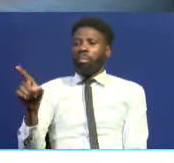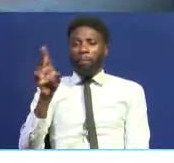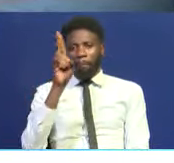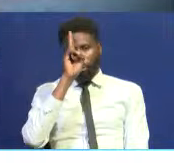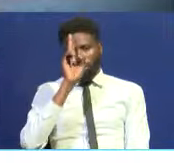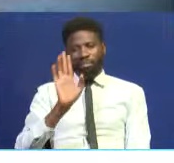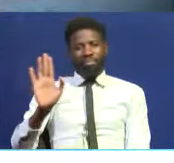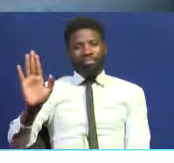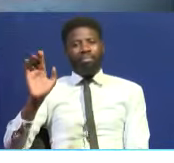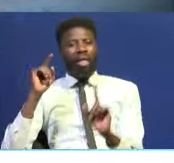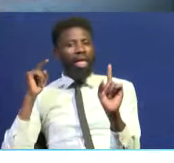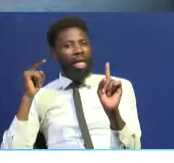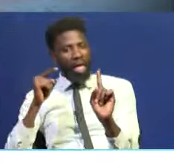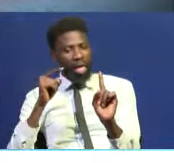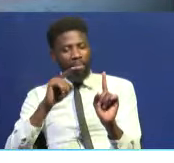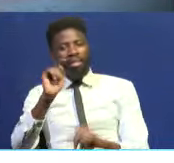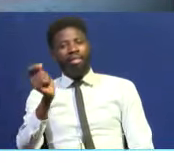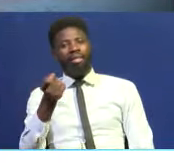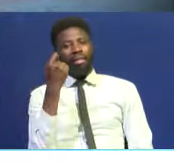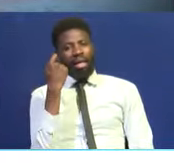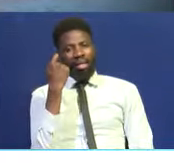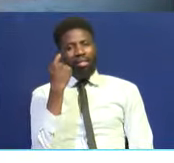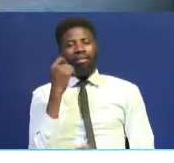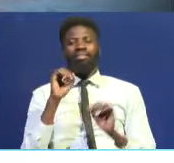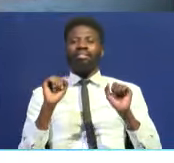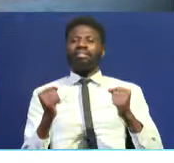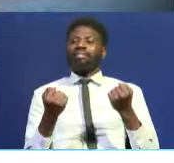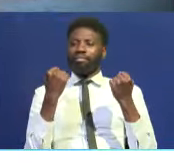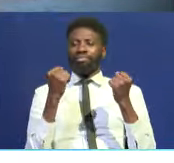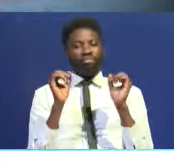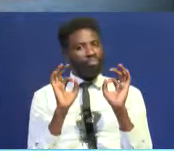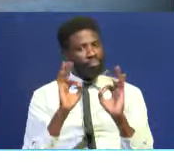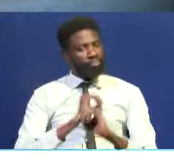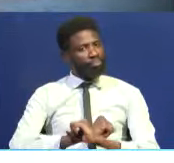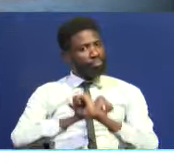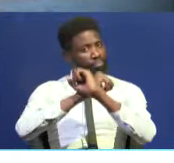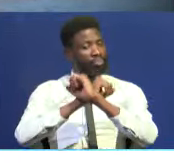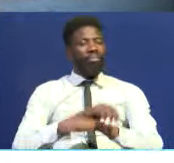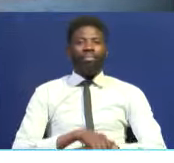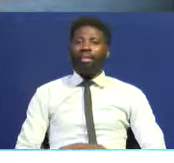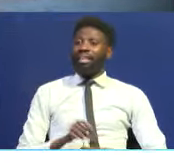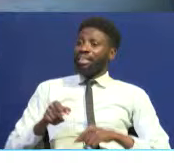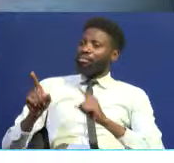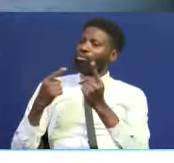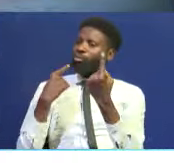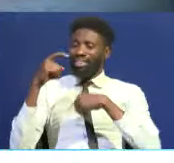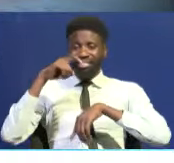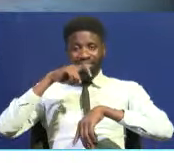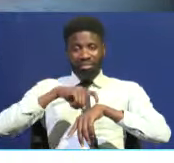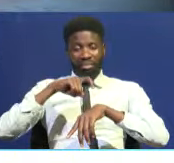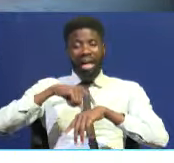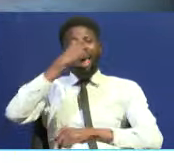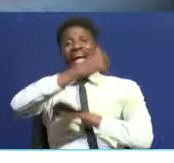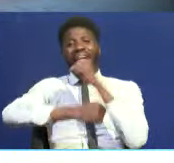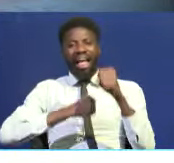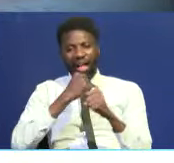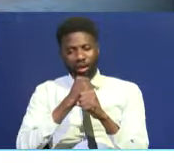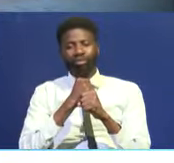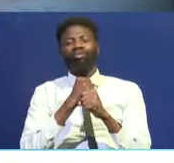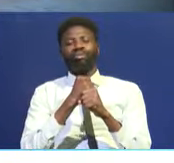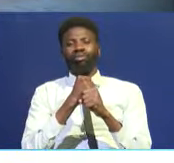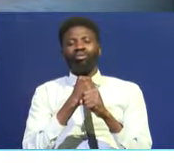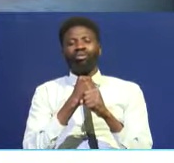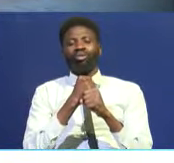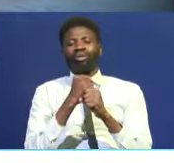utekeleza ili kuhakikisha taifa hili ni salama. Akiongea wakati wa maombi ya pamoja kila mwaka na ibada ya